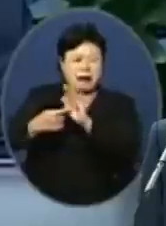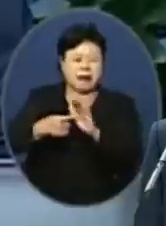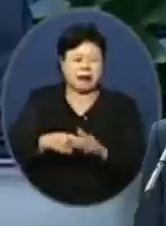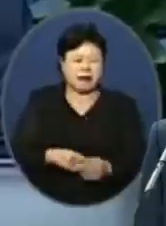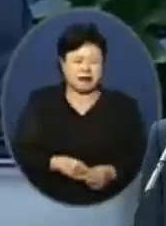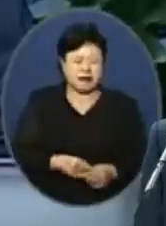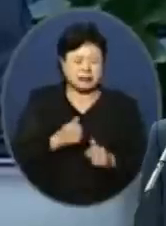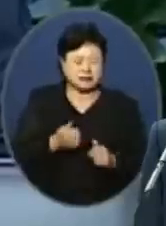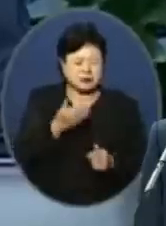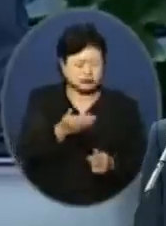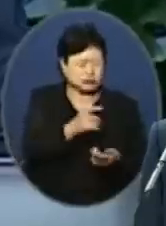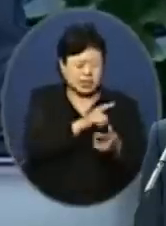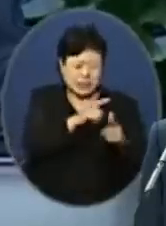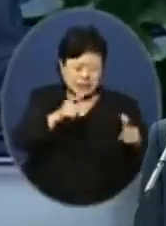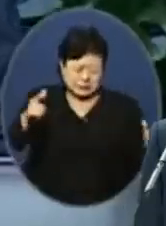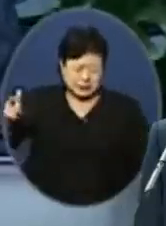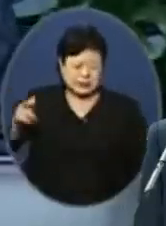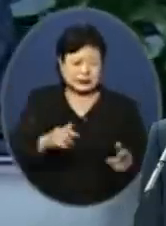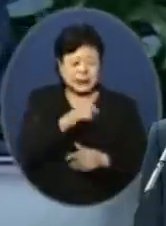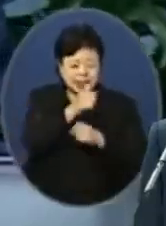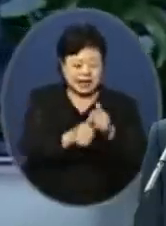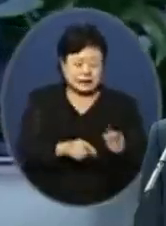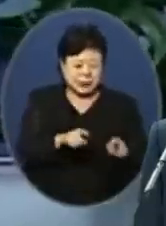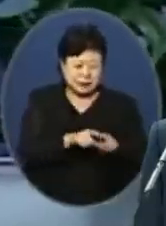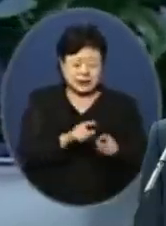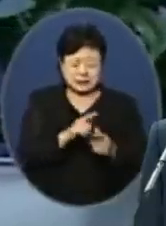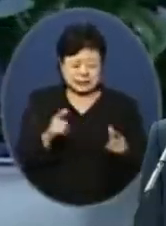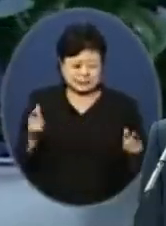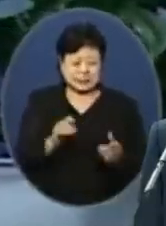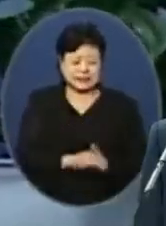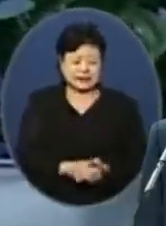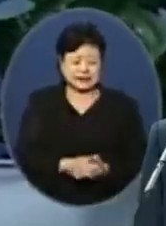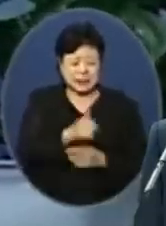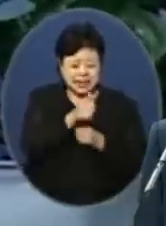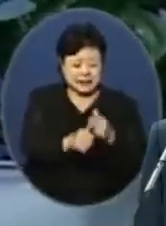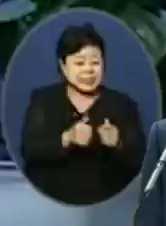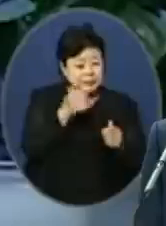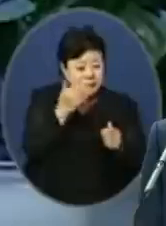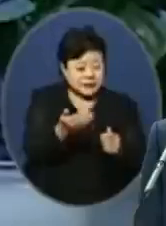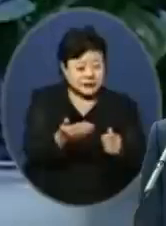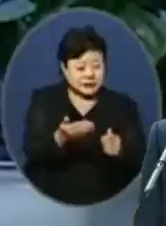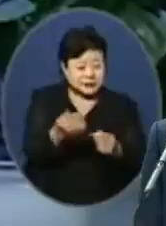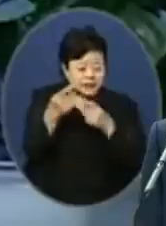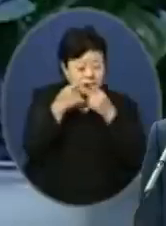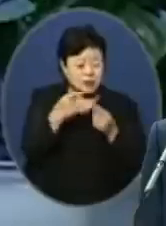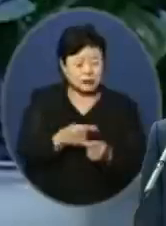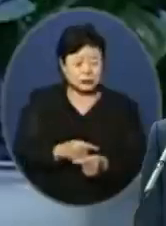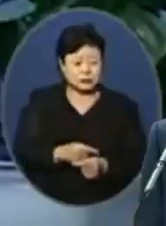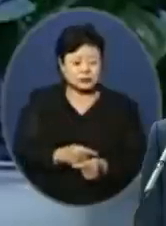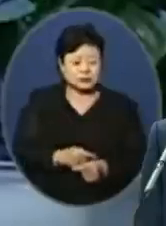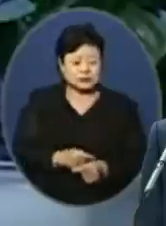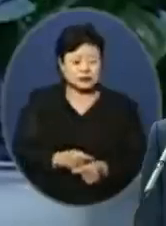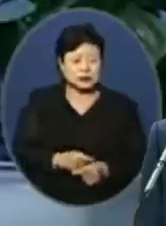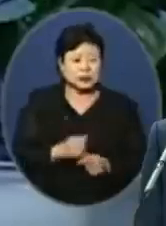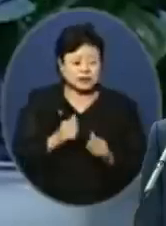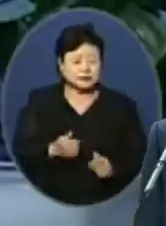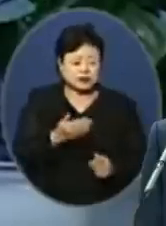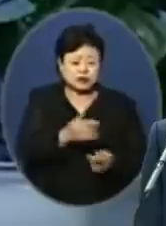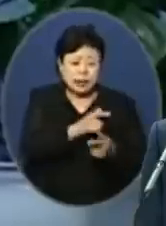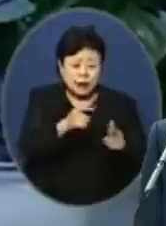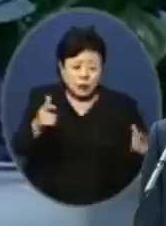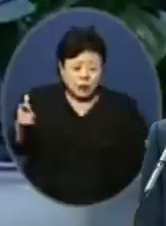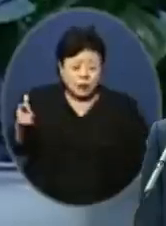그러고 난 다음에 심판하는 사람은 하나님과 같이 하지 않습니다. 하나님께서는 허물을 벗겨 정죄하지 않고 심판하지